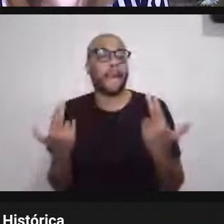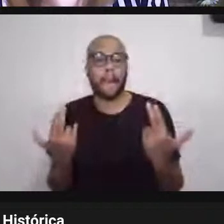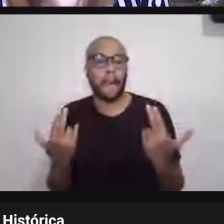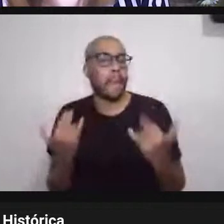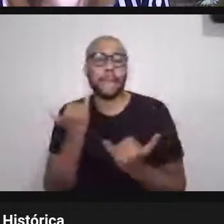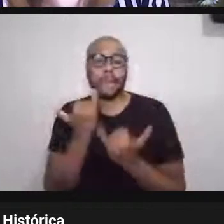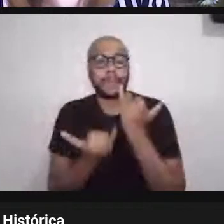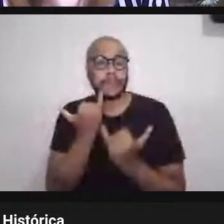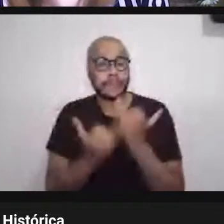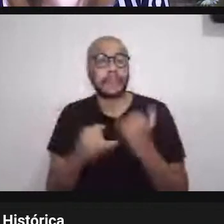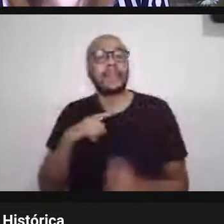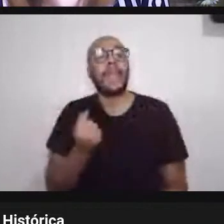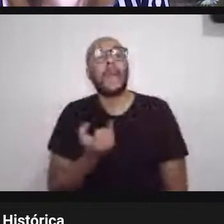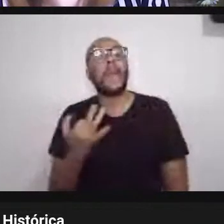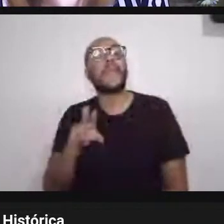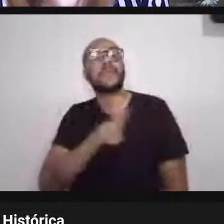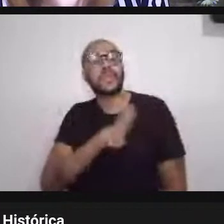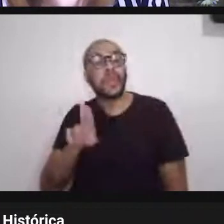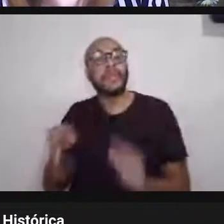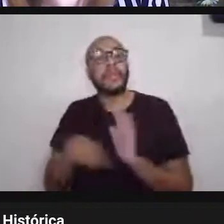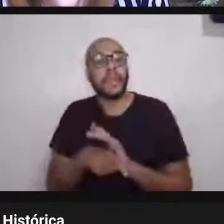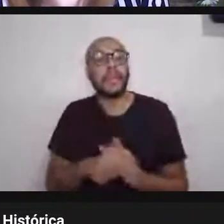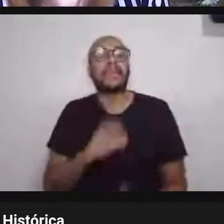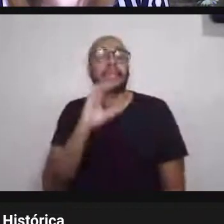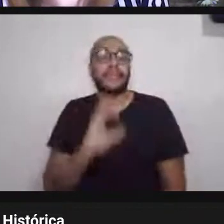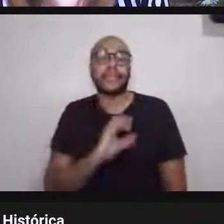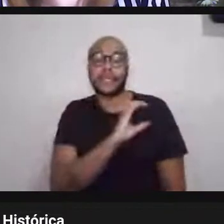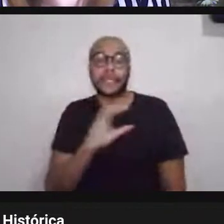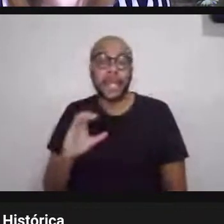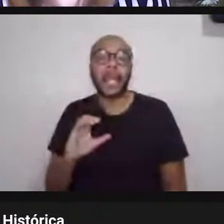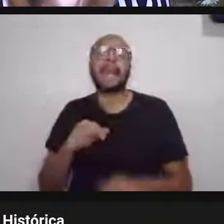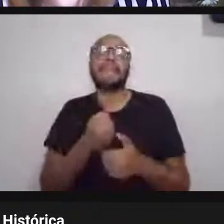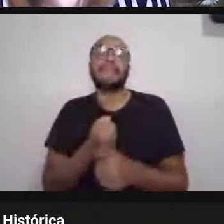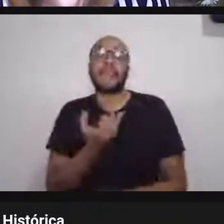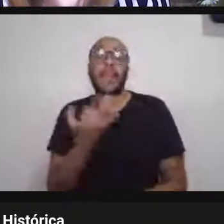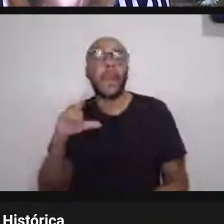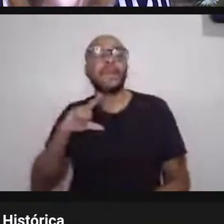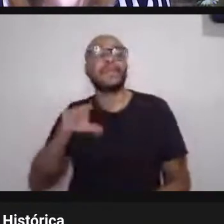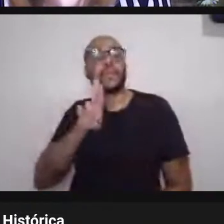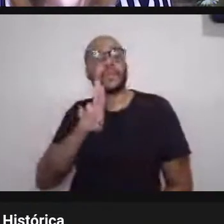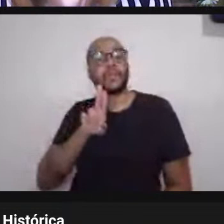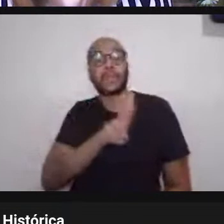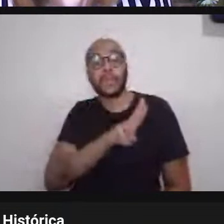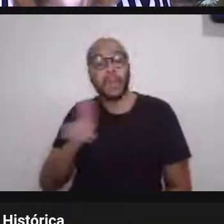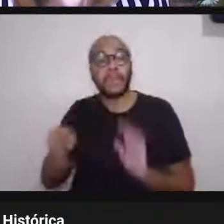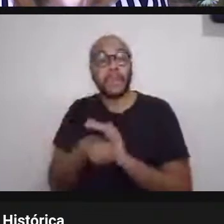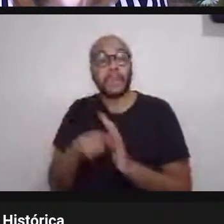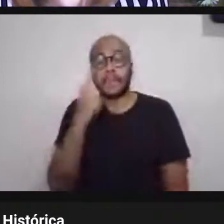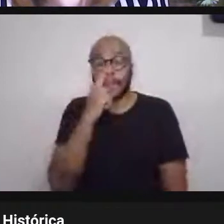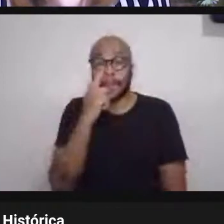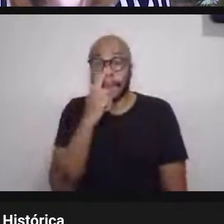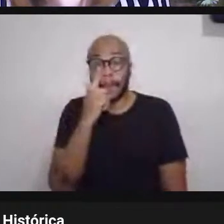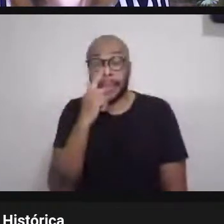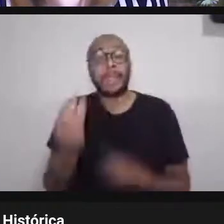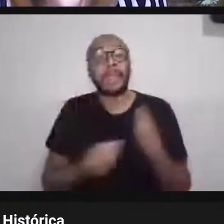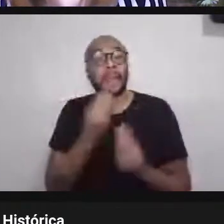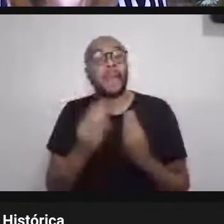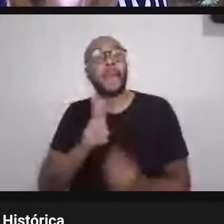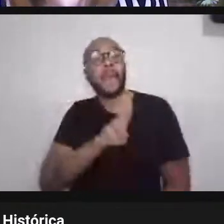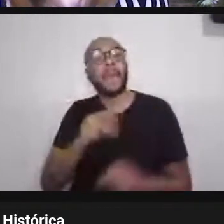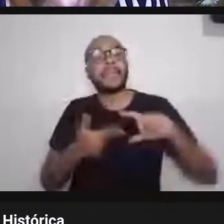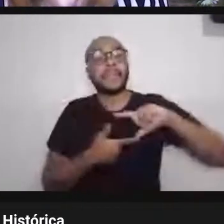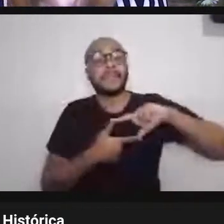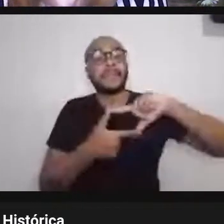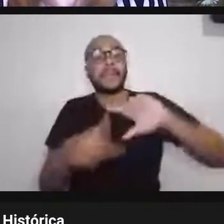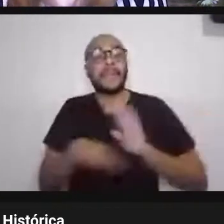são os nomes relacionados ao cristianismo, ou são nomes que vieram do grego, são nomes que têm uma tradição na Europa